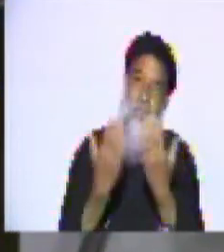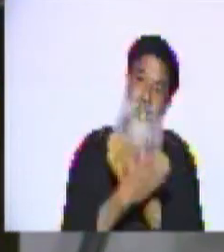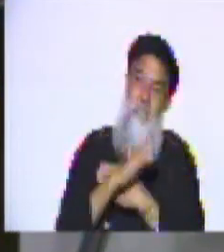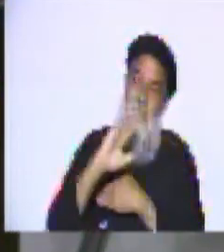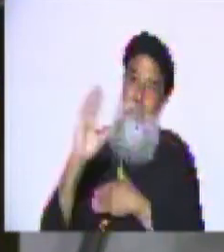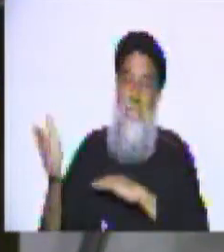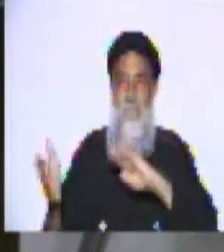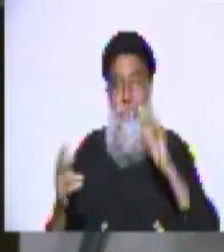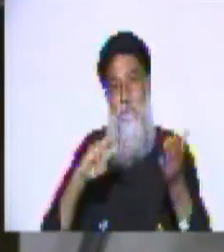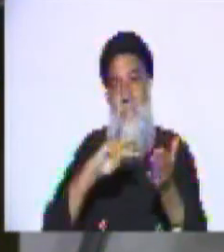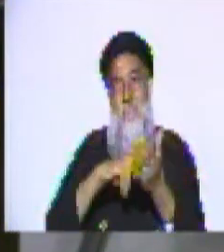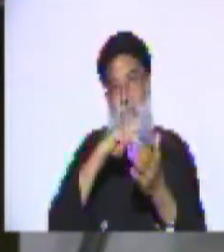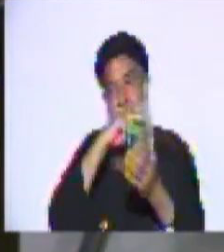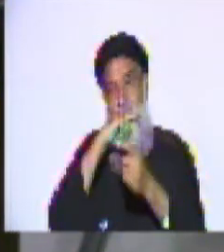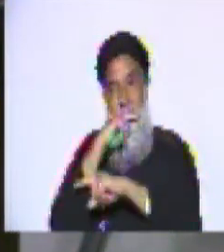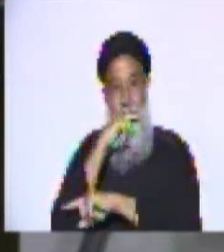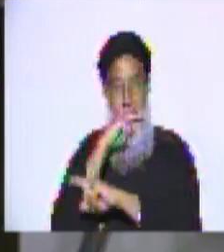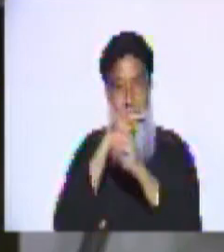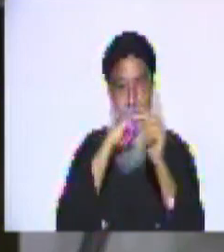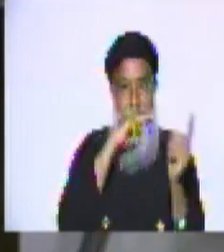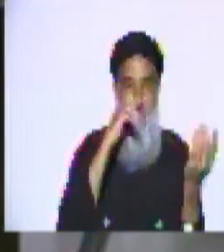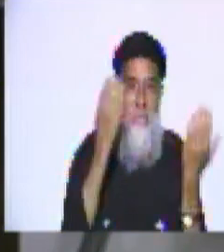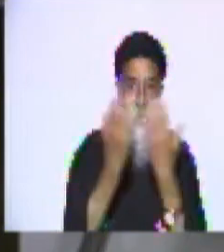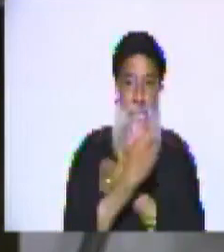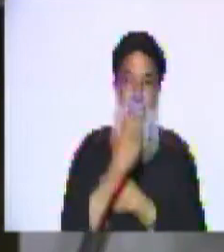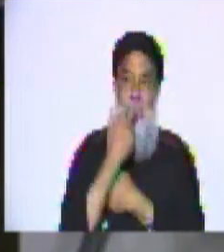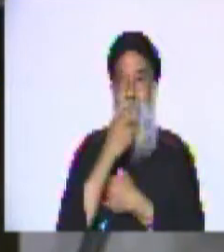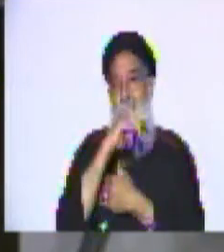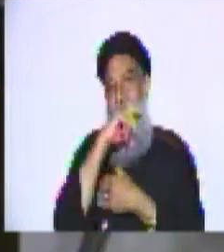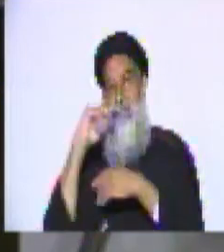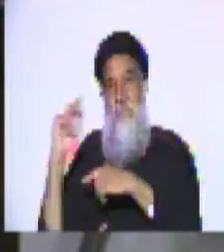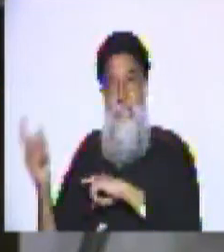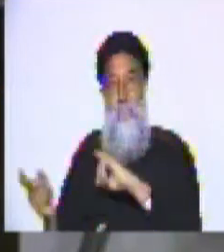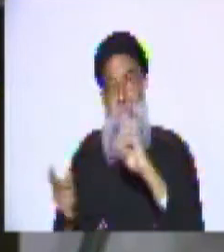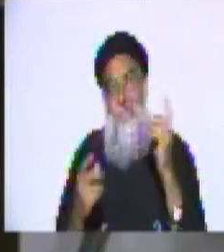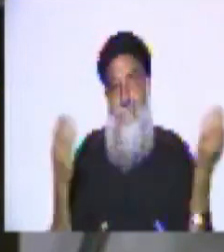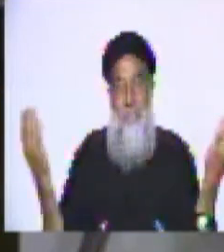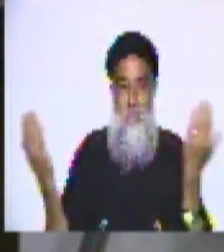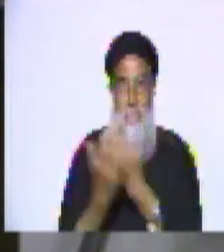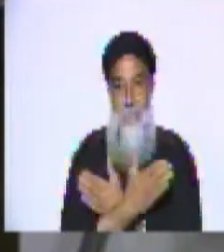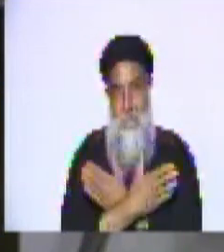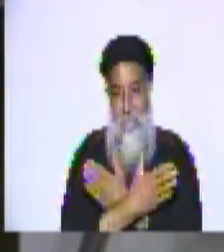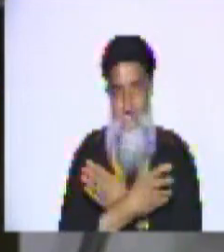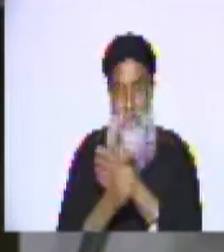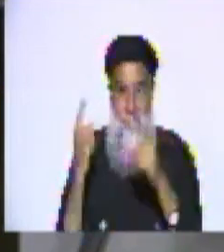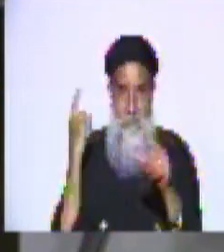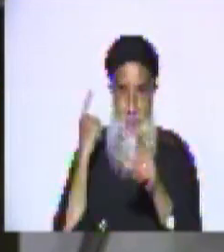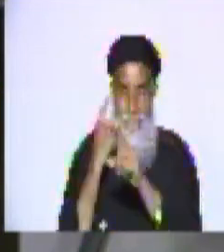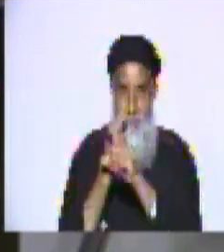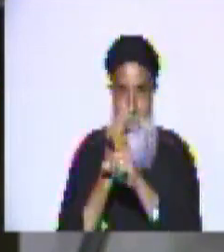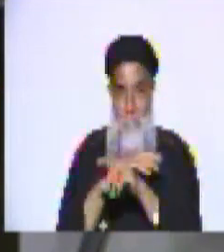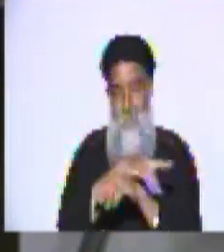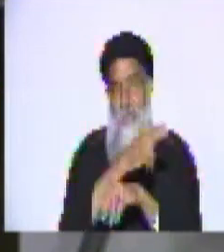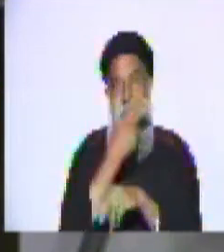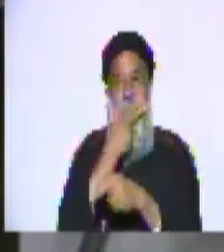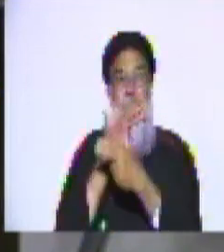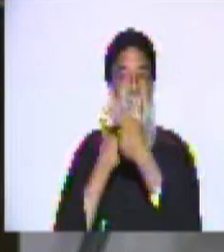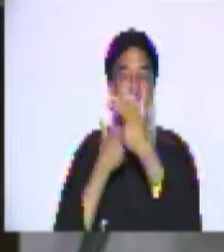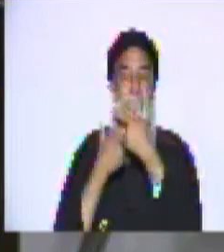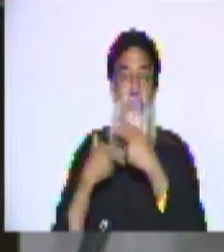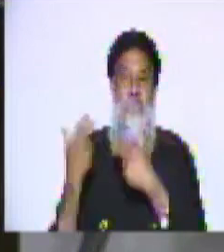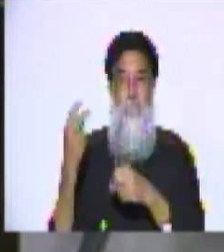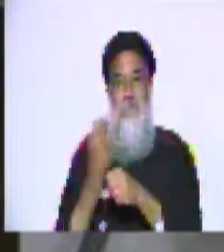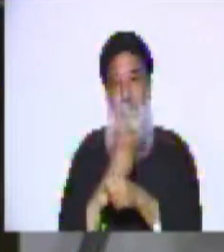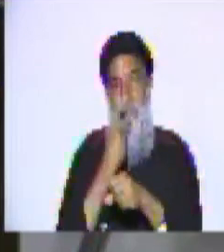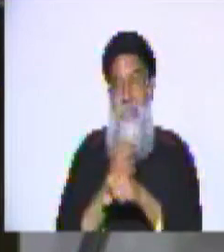هي اللي عملت كده وقبلها هو خلاص ما فيش مشكلة، قبول الطرف البريء للطرف